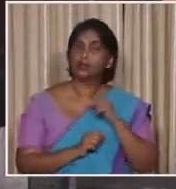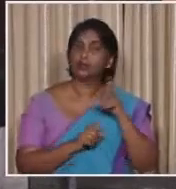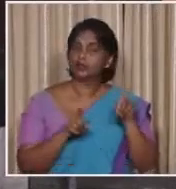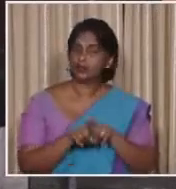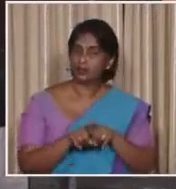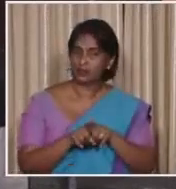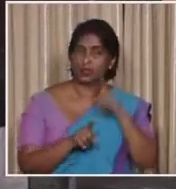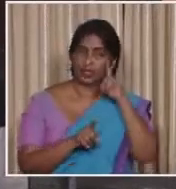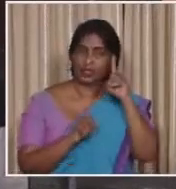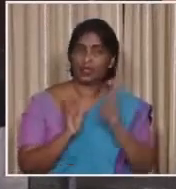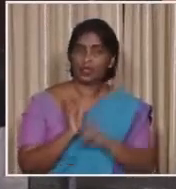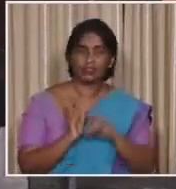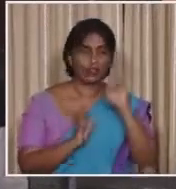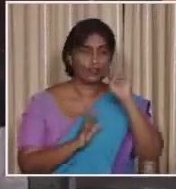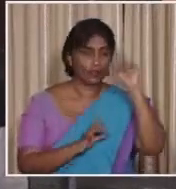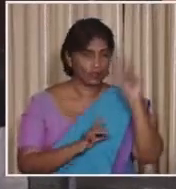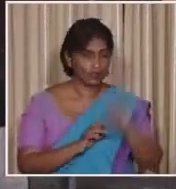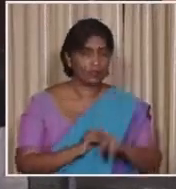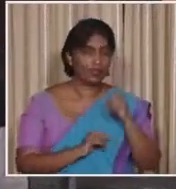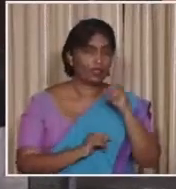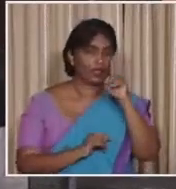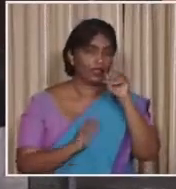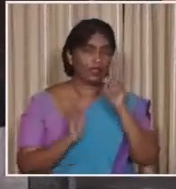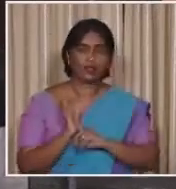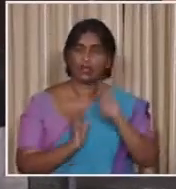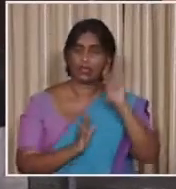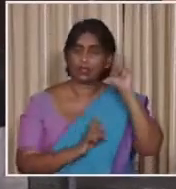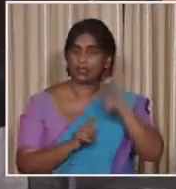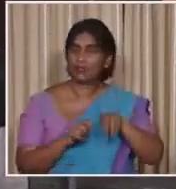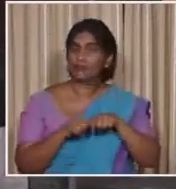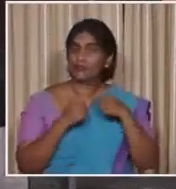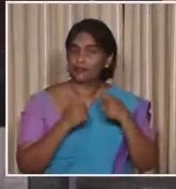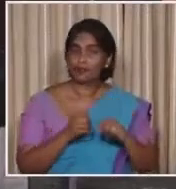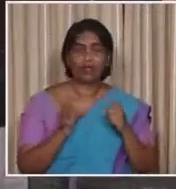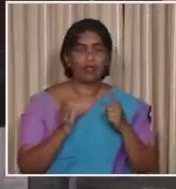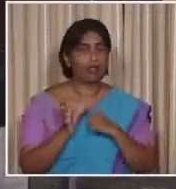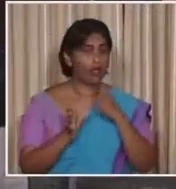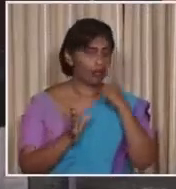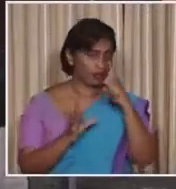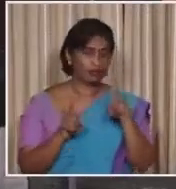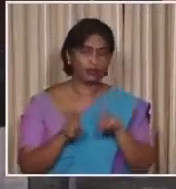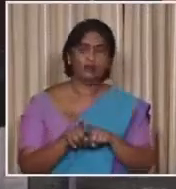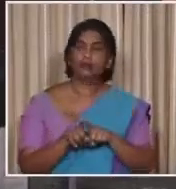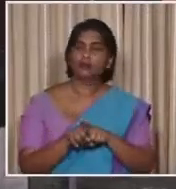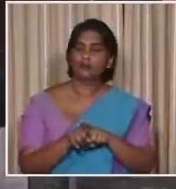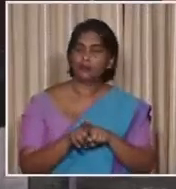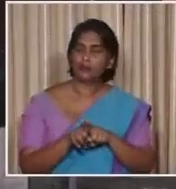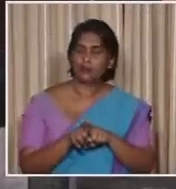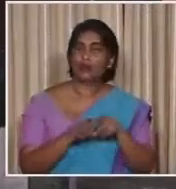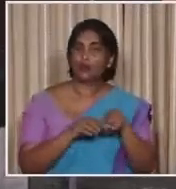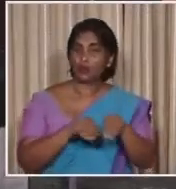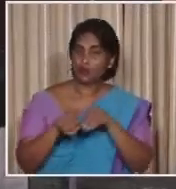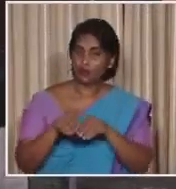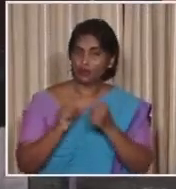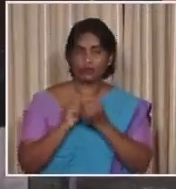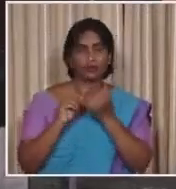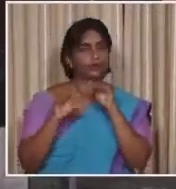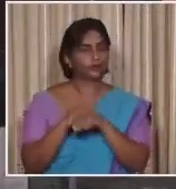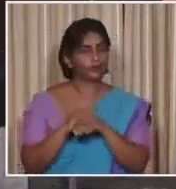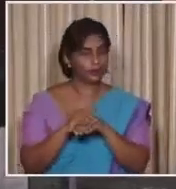120,000 130,000 செலவு செய்து ஒரு ஏக்கர் வேளாண்மையை பயிரிட்டவர்கள் இன்று 50,000